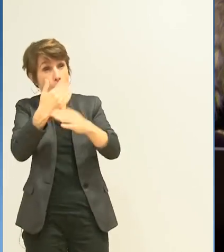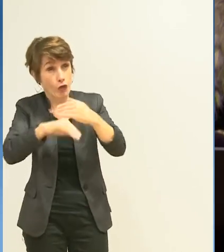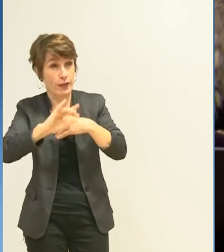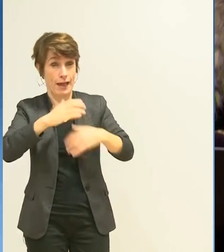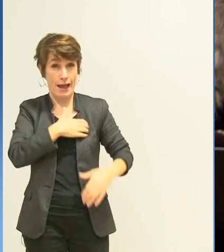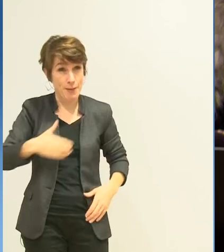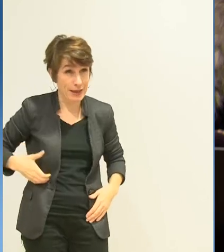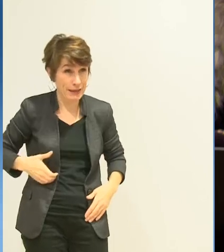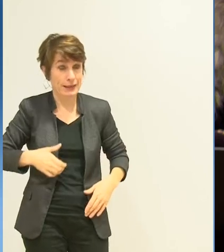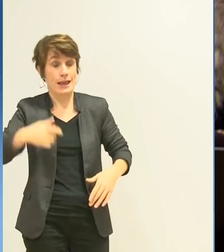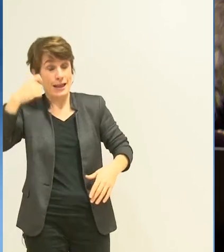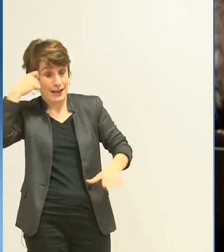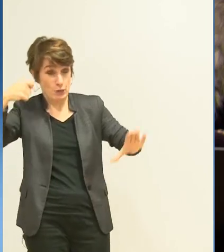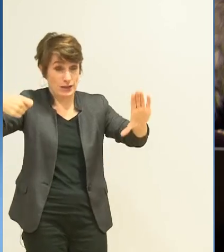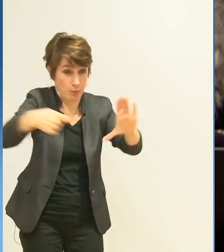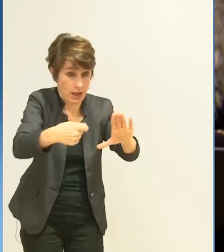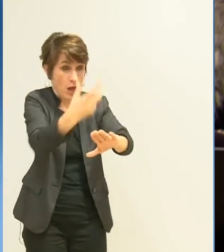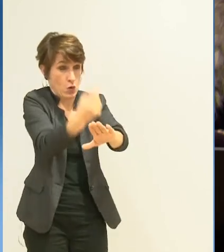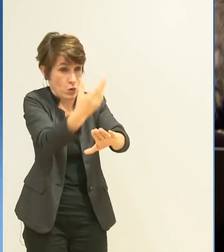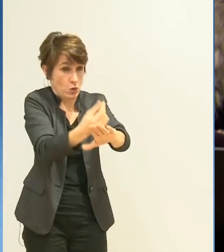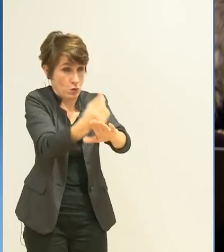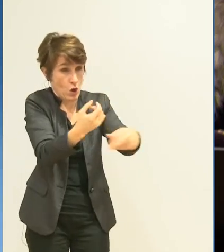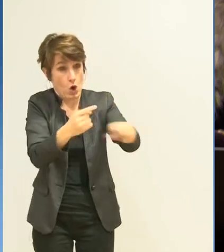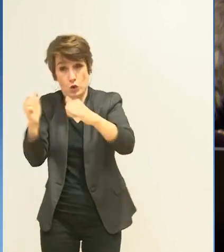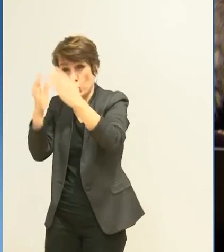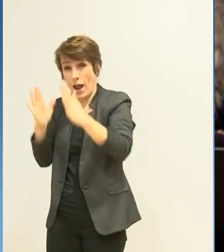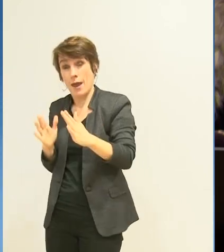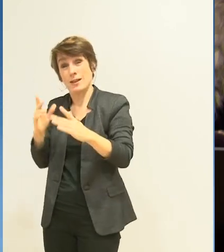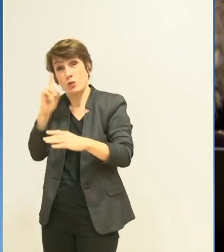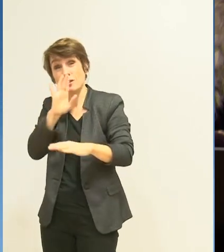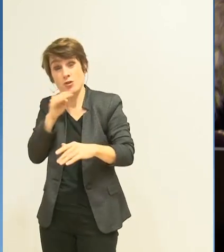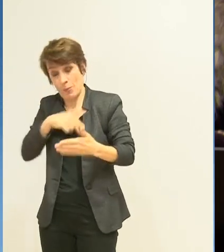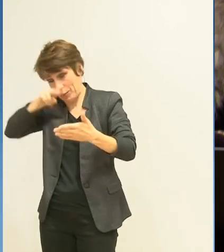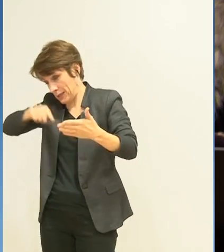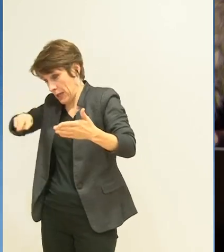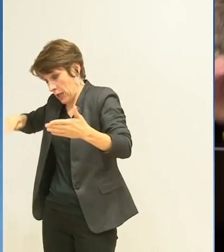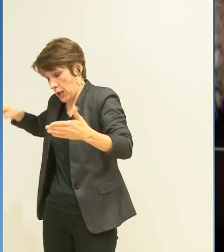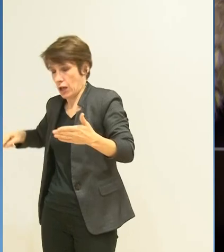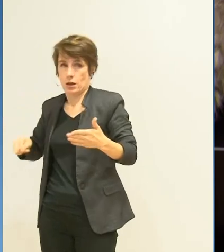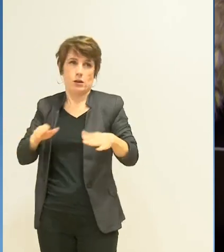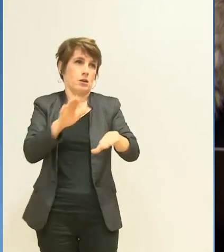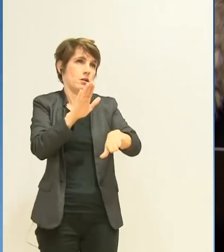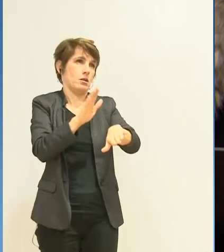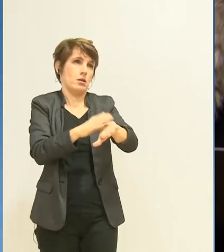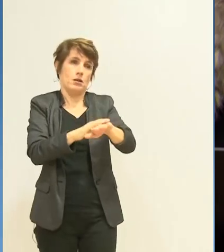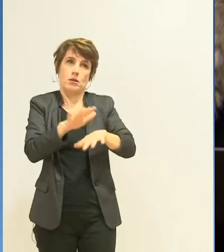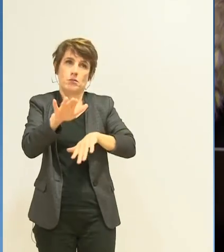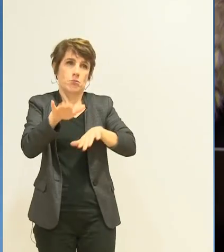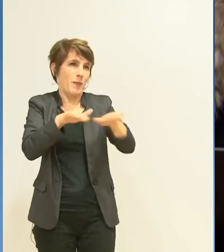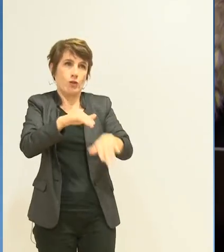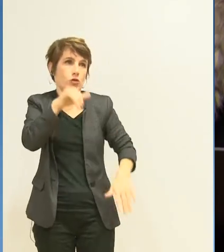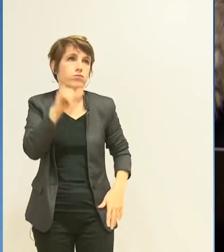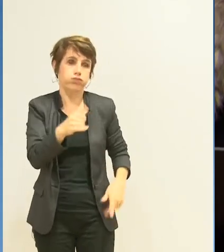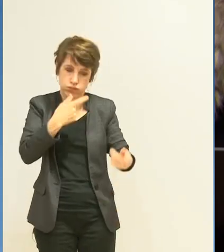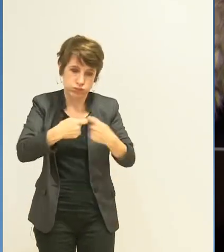ces fichiers est allé les étudier dimanche après midi donc ça c'est pas du tout une méthode correct de fonctionnement donc vous devez